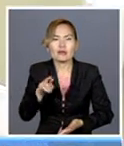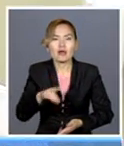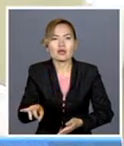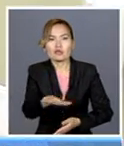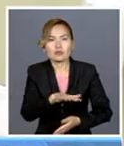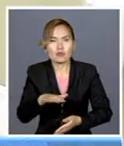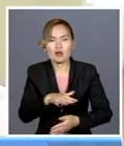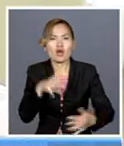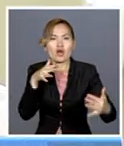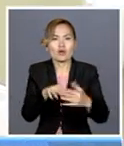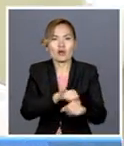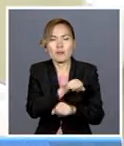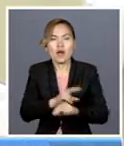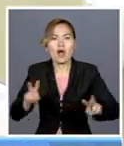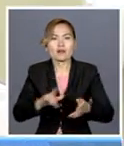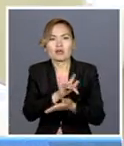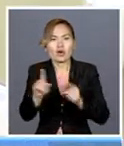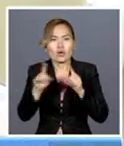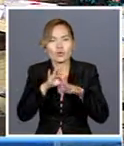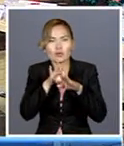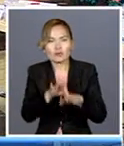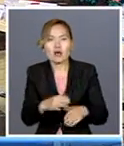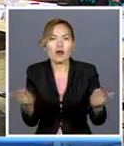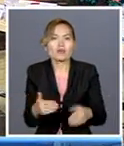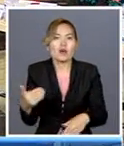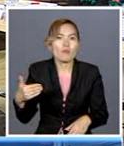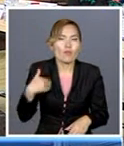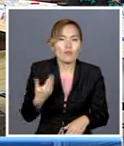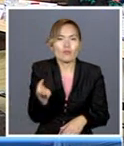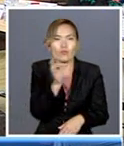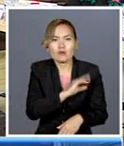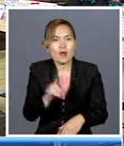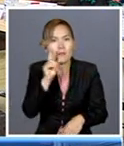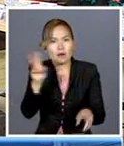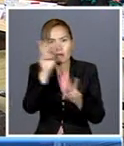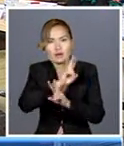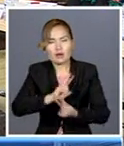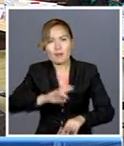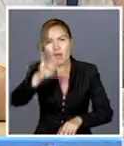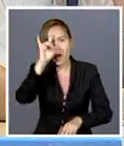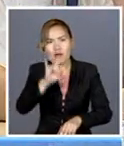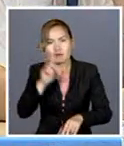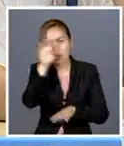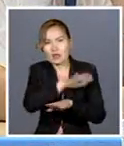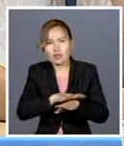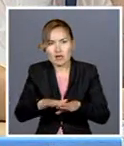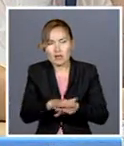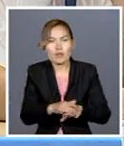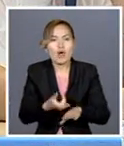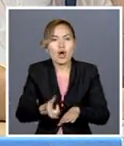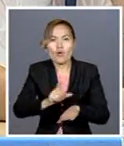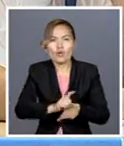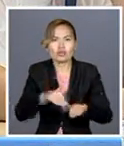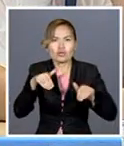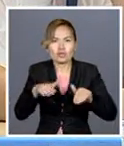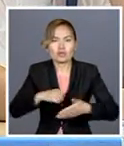Астанада өткізіліп жүрген жиындардың жемісті бола ма, жоқ па, уақыт еншісінде. Алайда қазақ елінің адамы оның халықаралық аренадағы беделін тағы